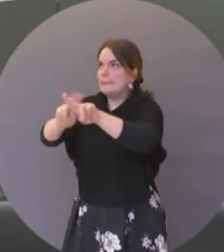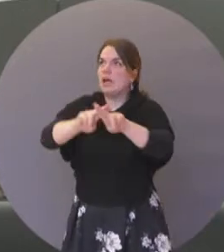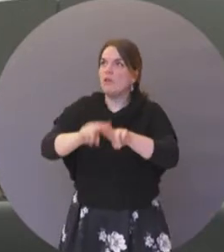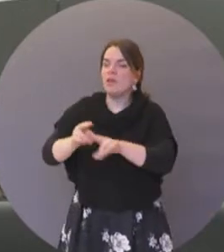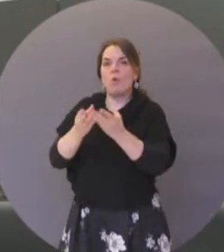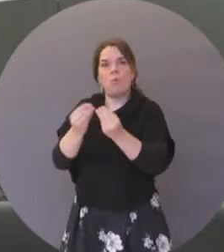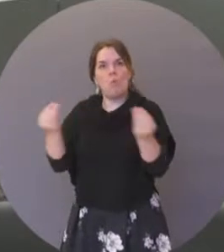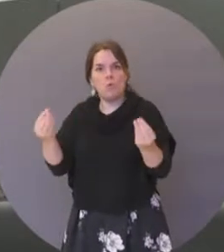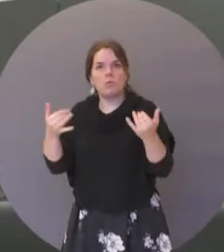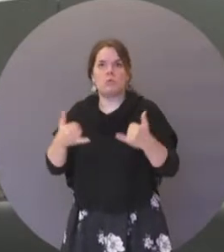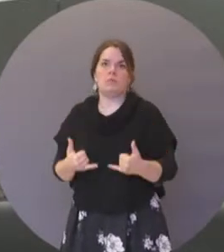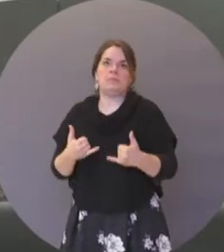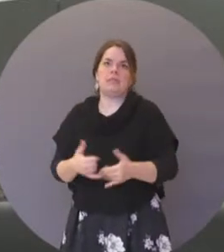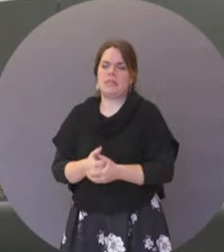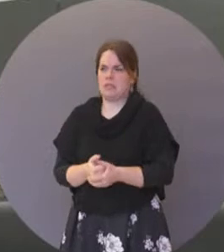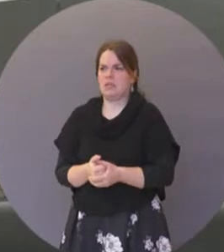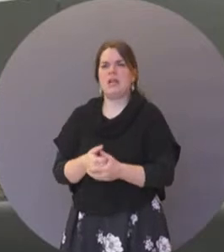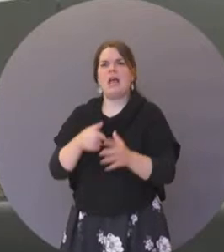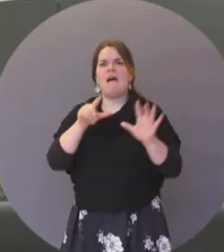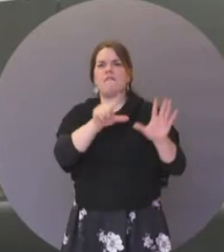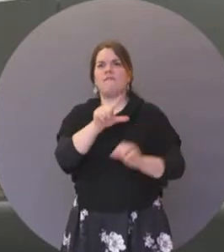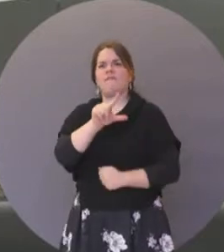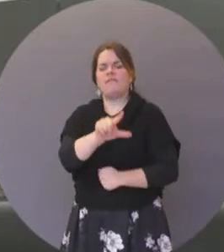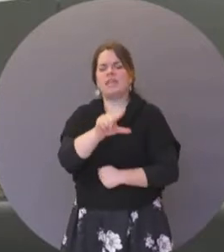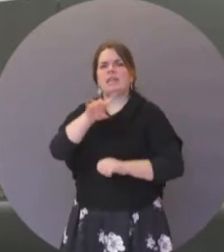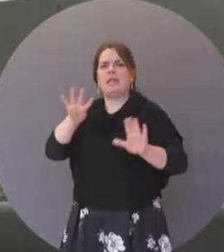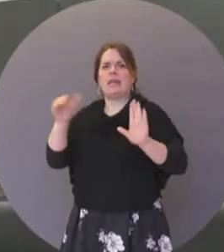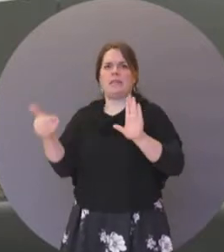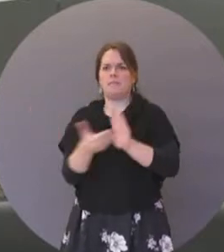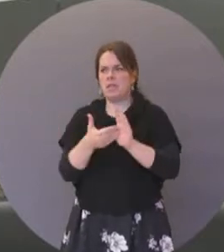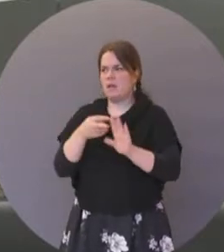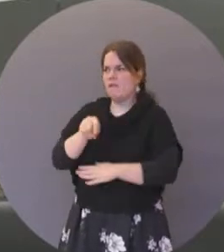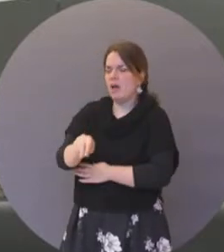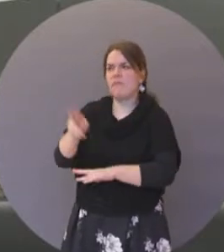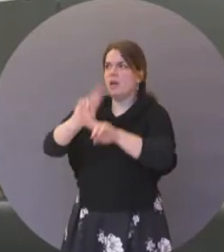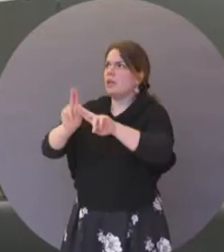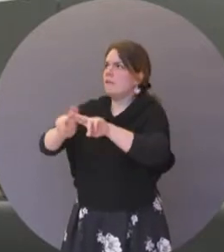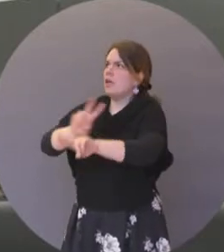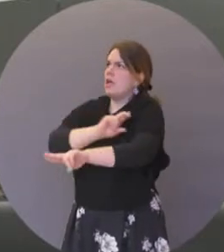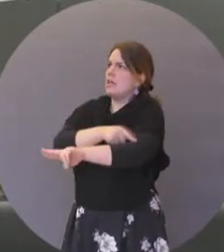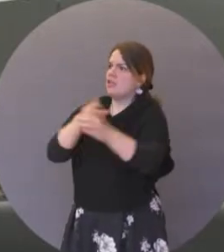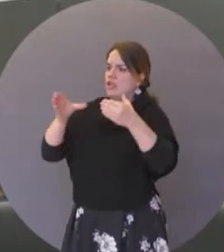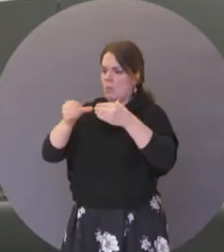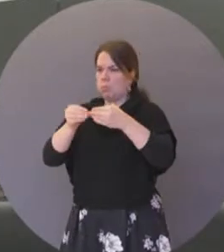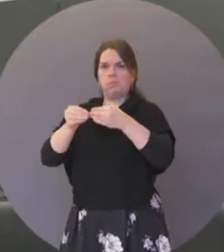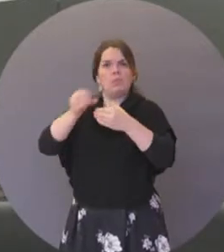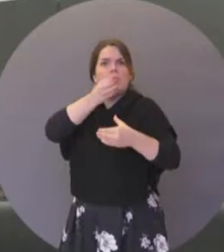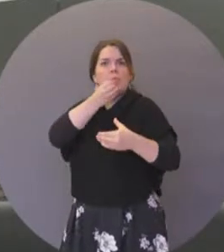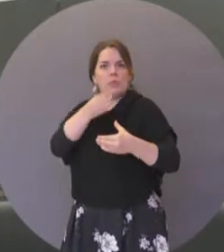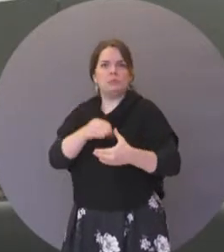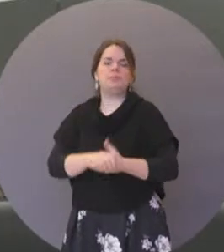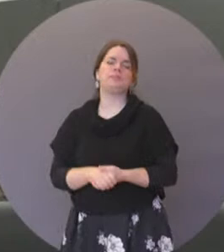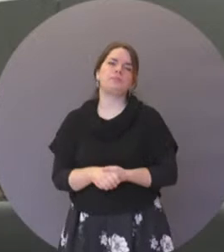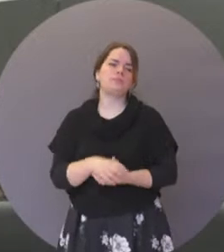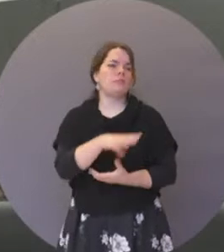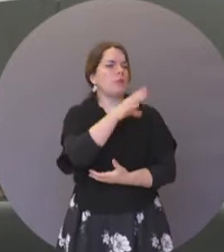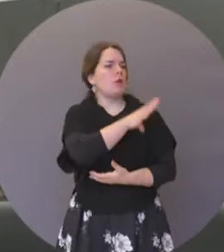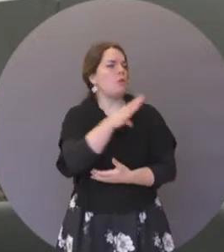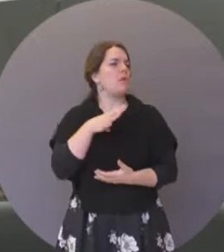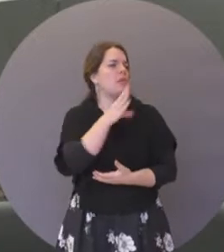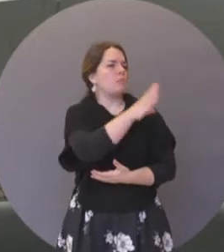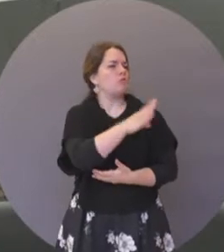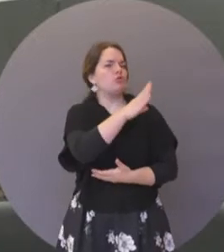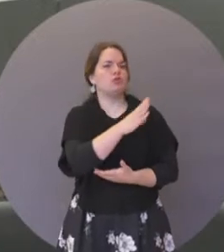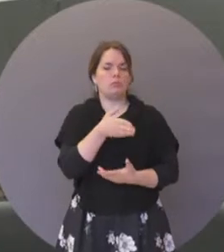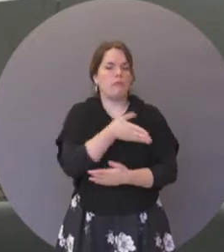25000 logements d'habitat 76 seront rénovés énergétiquement pour répondre à Madame goujon quand on fait plus vous en demandez